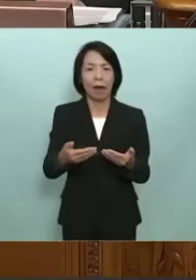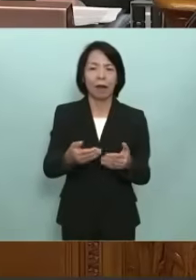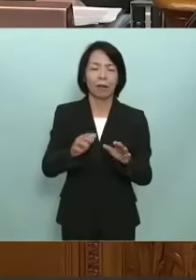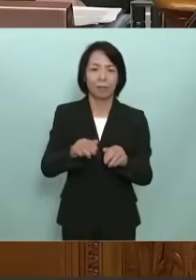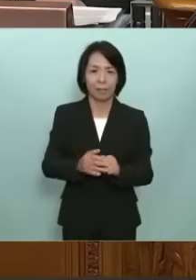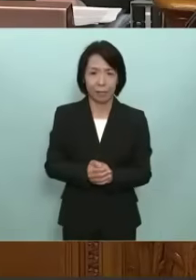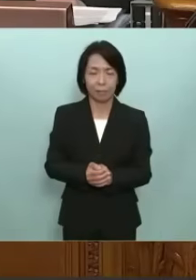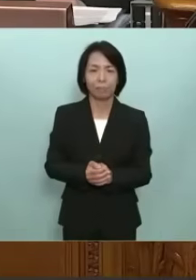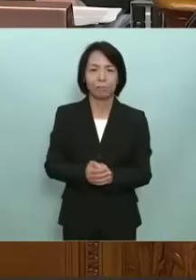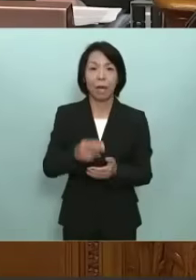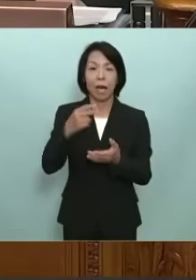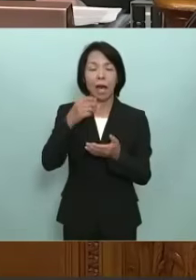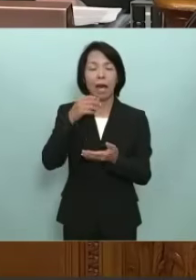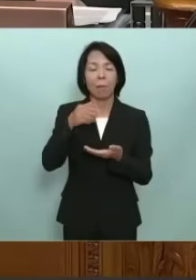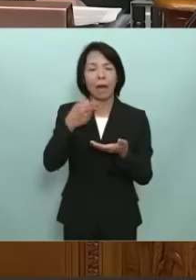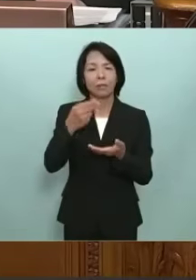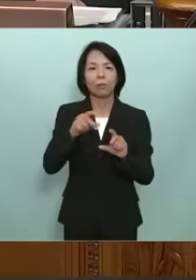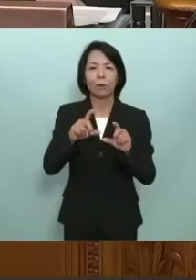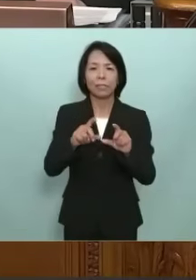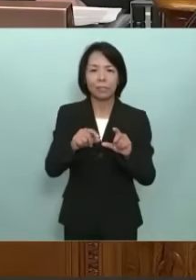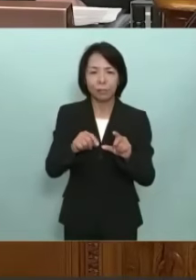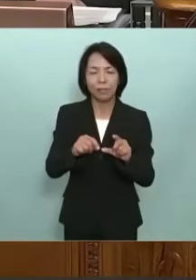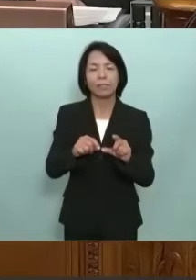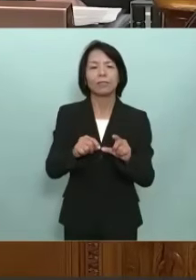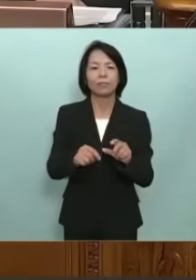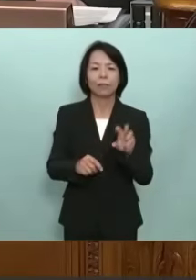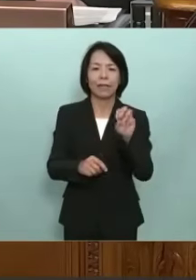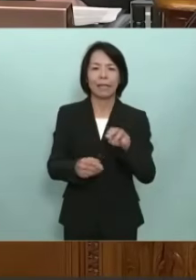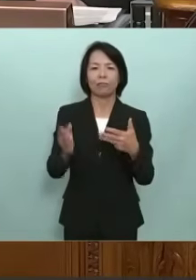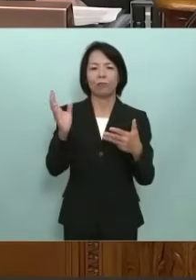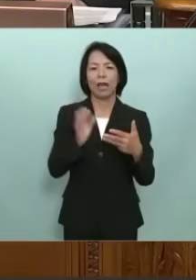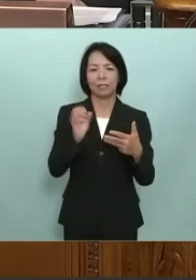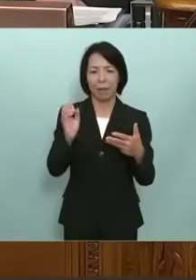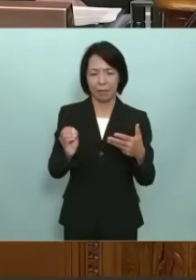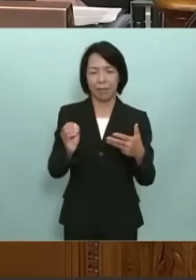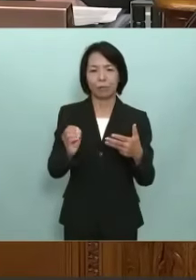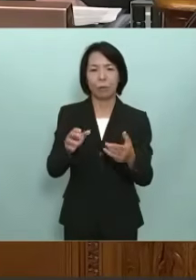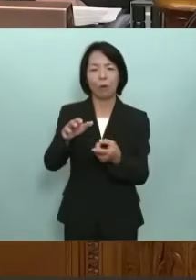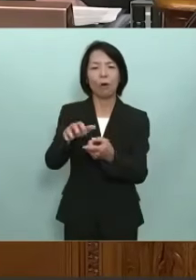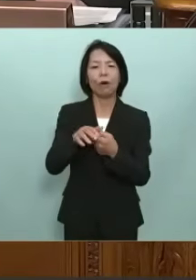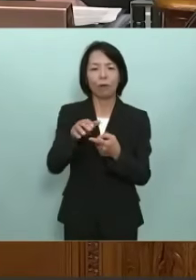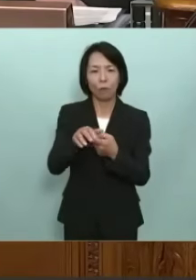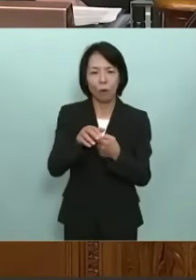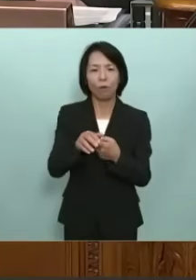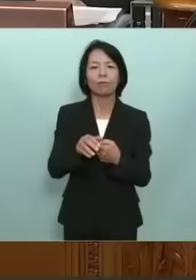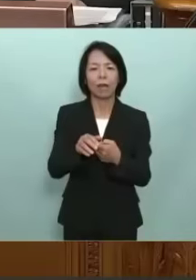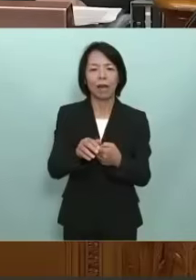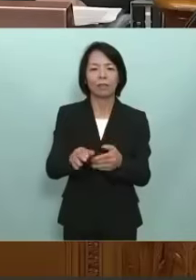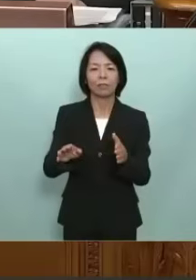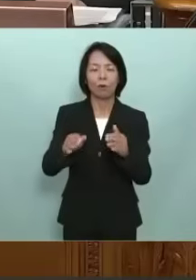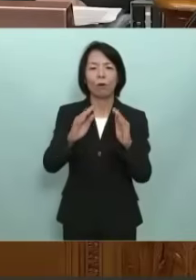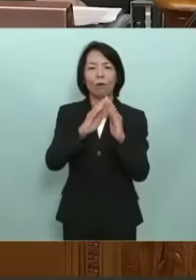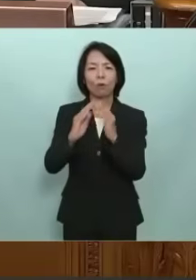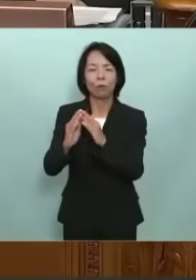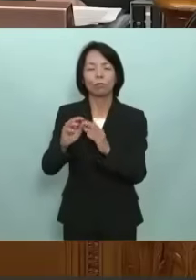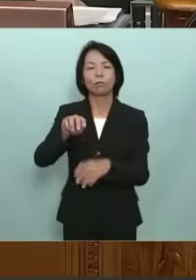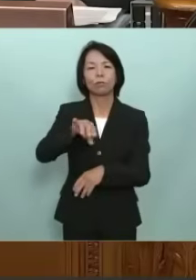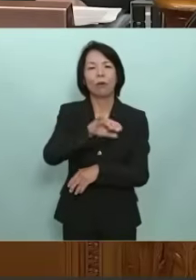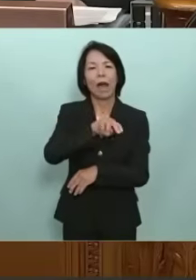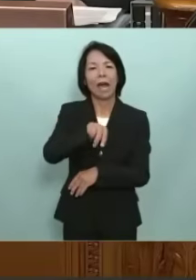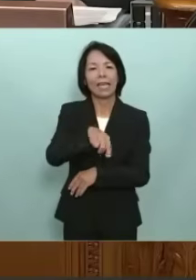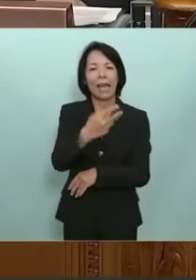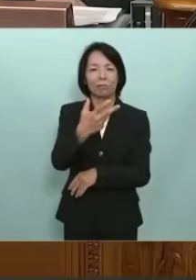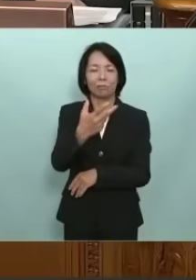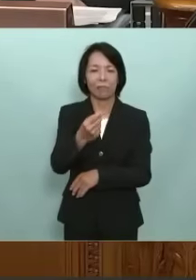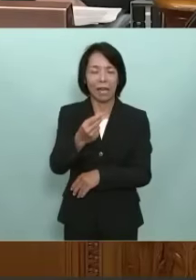わずか38農業従事者の平均年齢は68歳農家の個数は170万